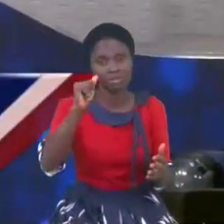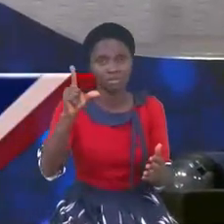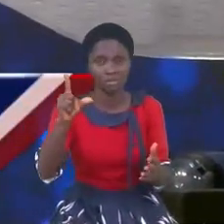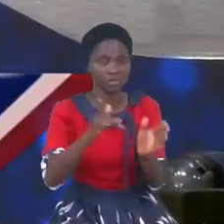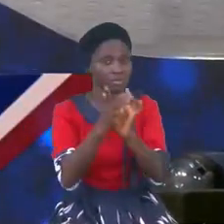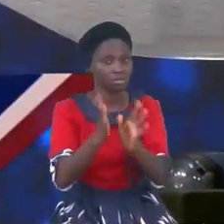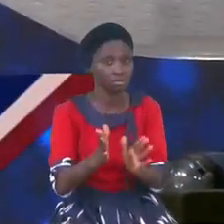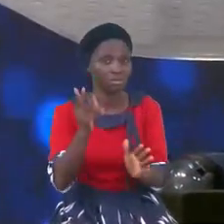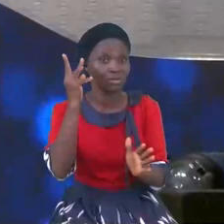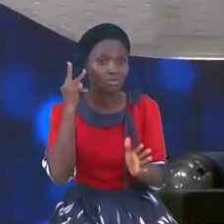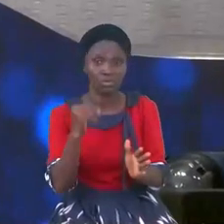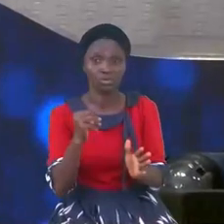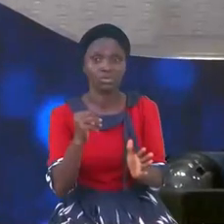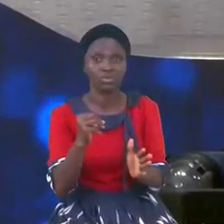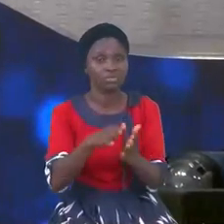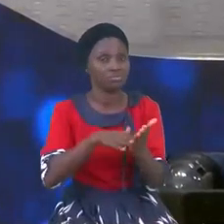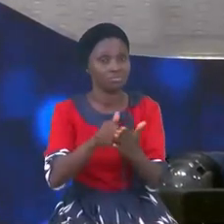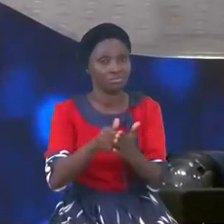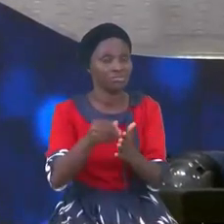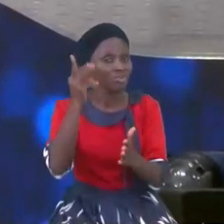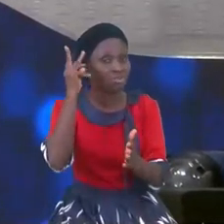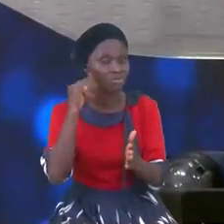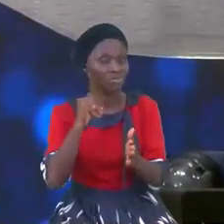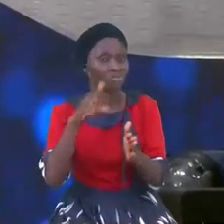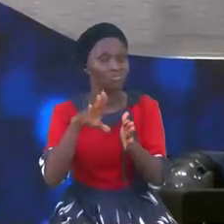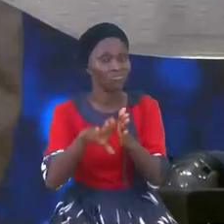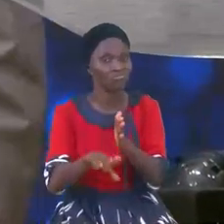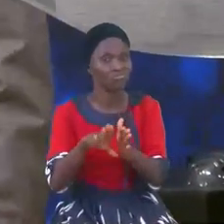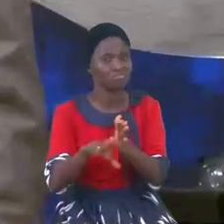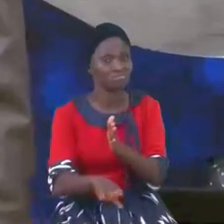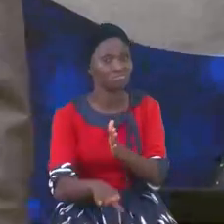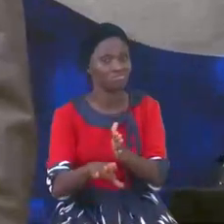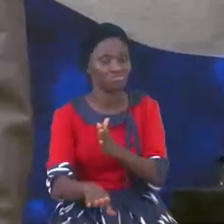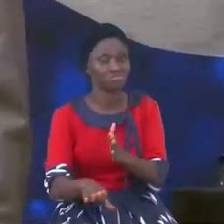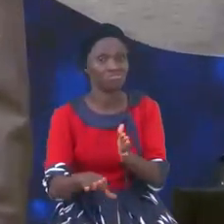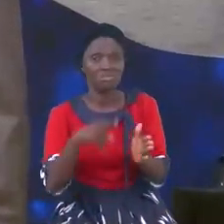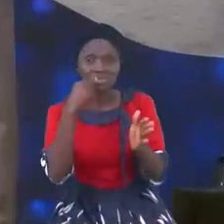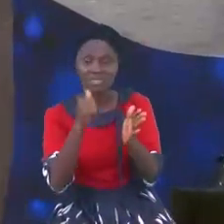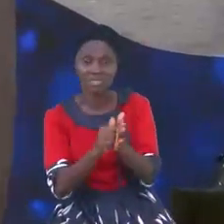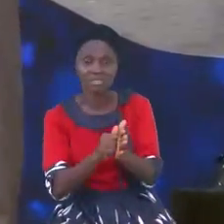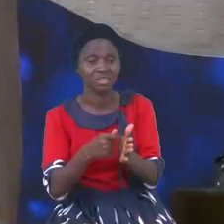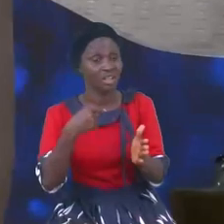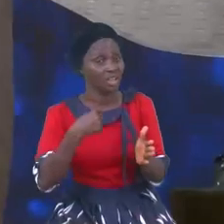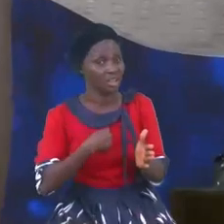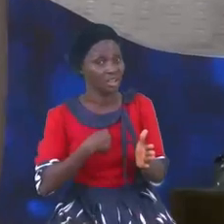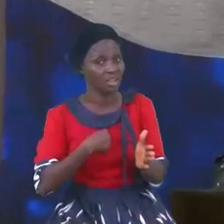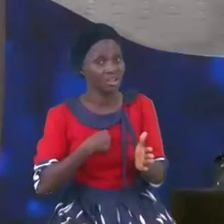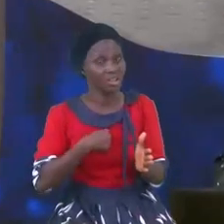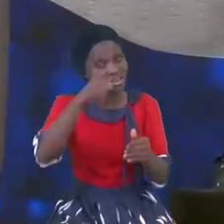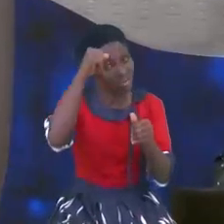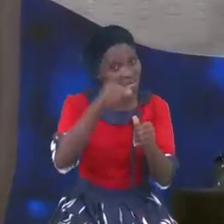est déclinée, est périclitée. Mais je me rappelle la,